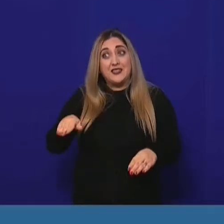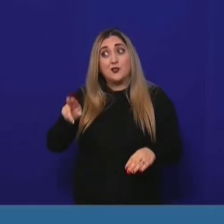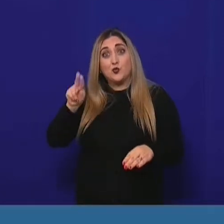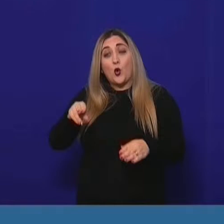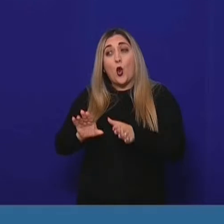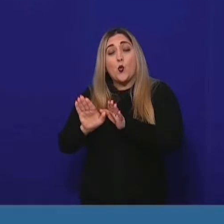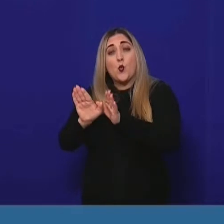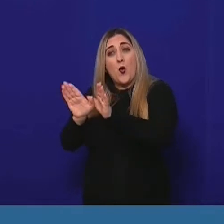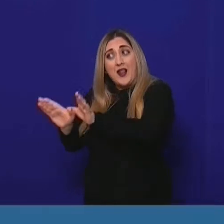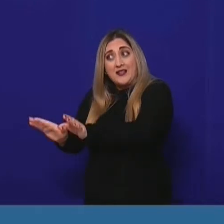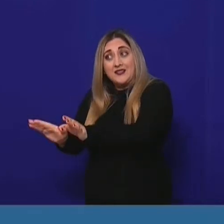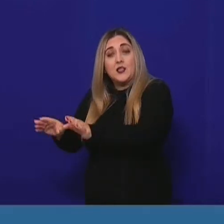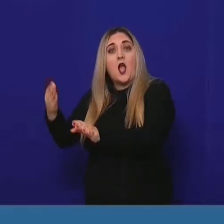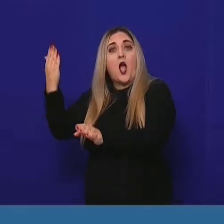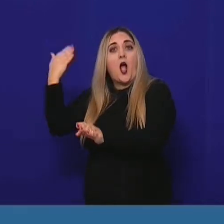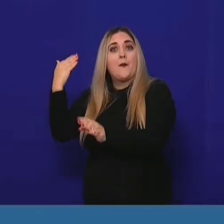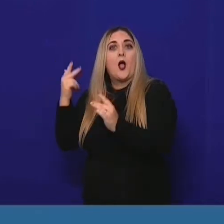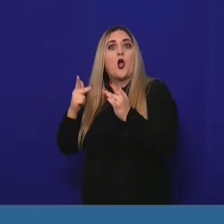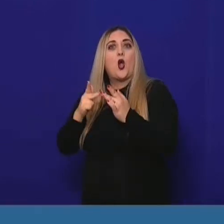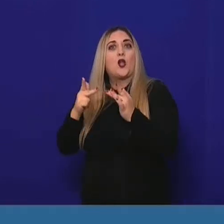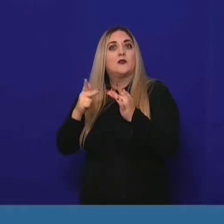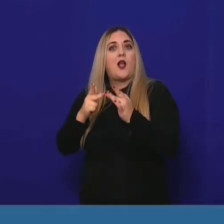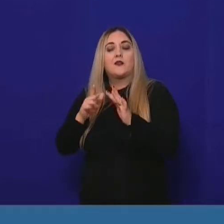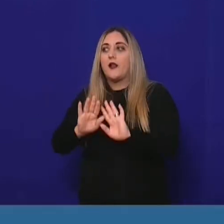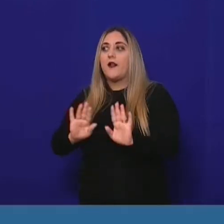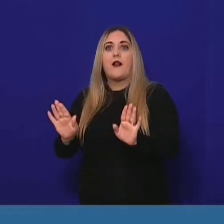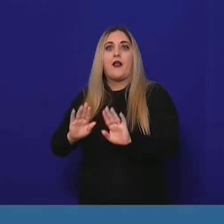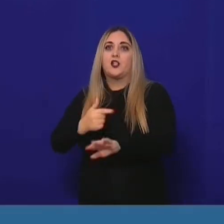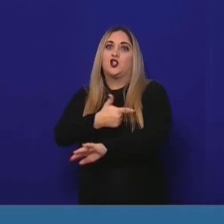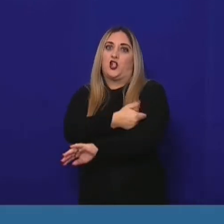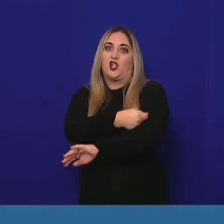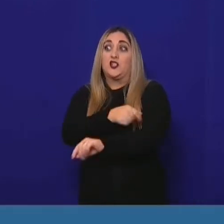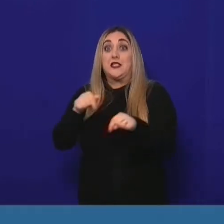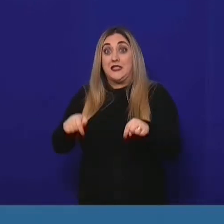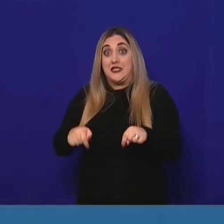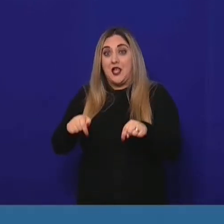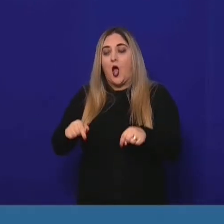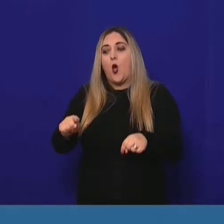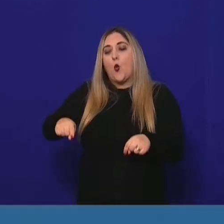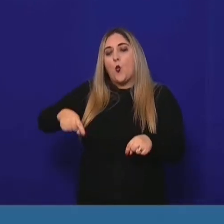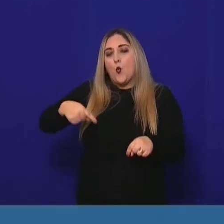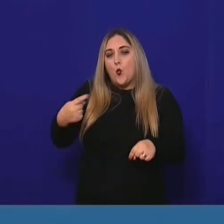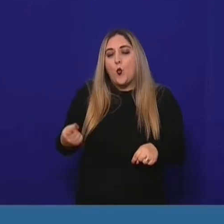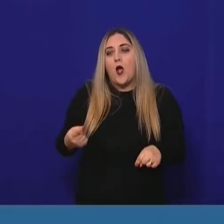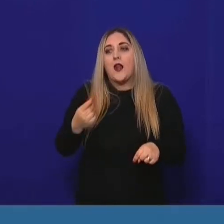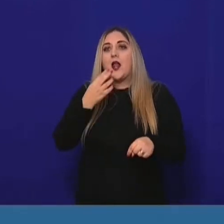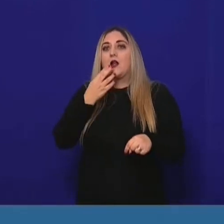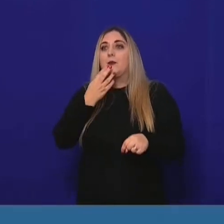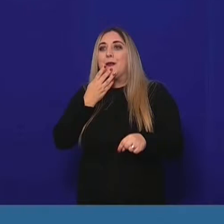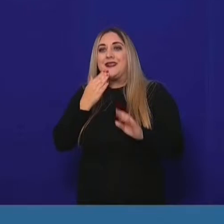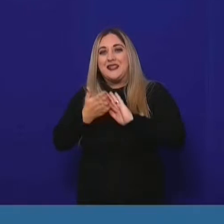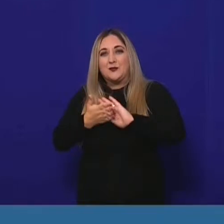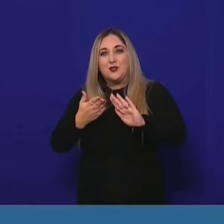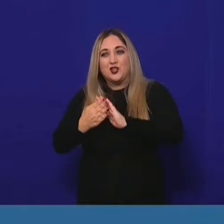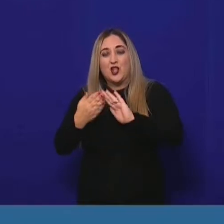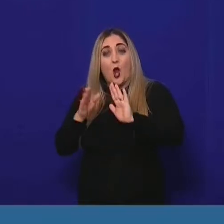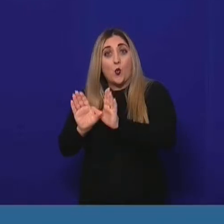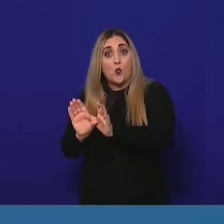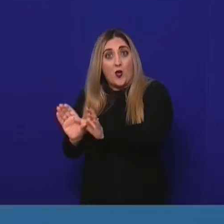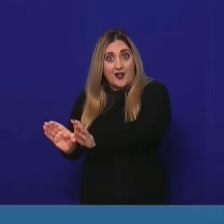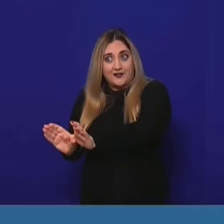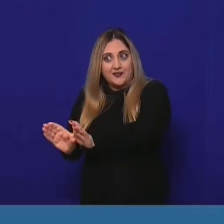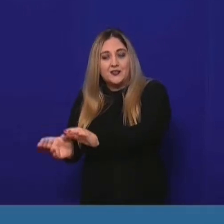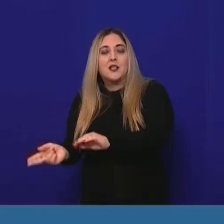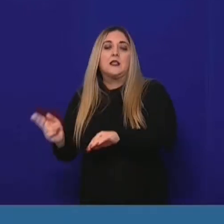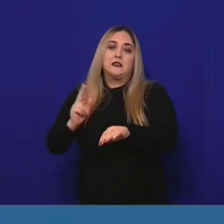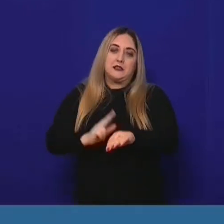kellhom xi kuntatt ma' każ, dan ma tkunx contraindicated imma importanti ma jieħduhiex waqt li huma f'kwarantina minħabba li huma ma